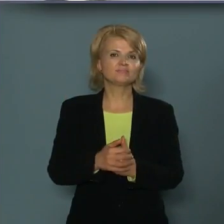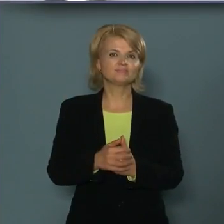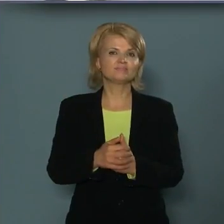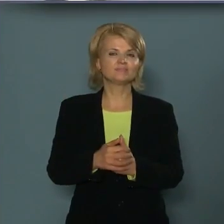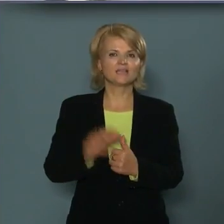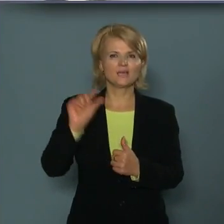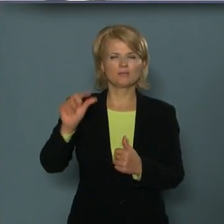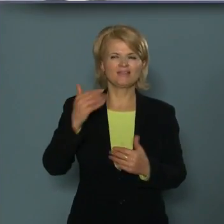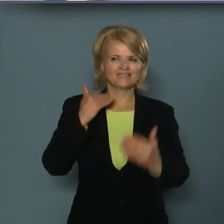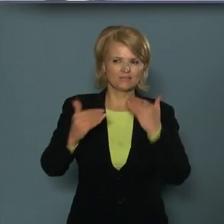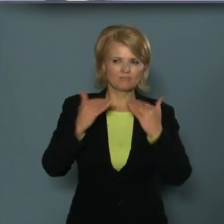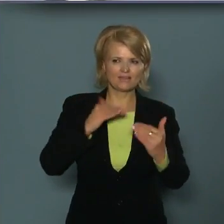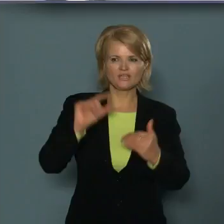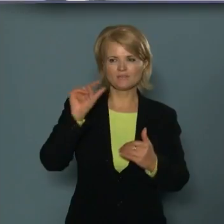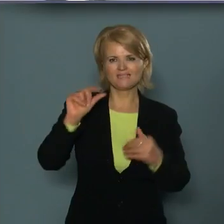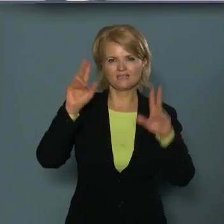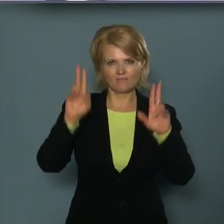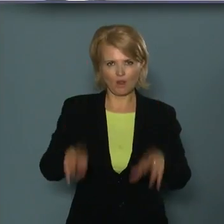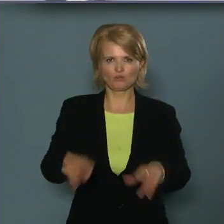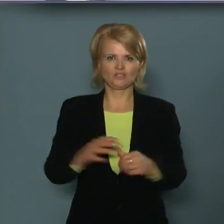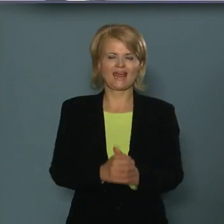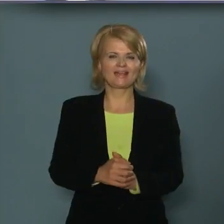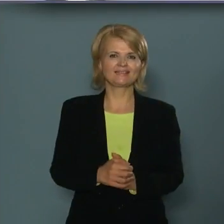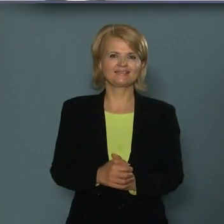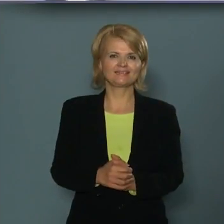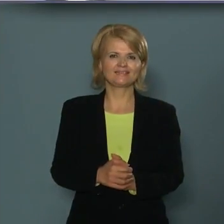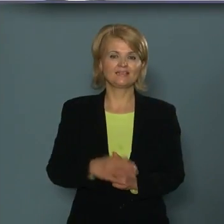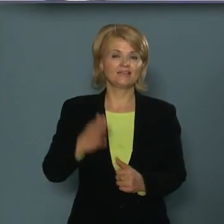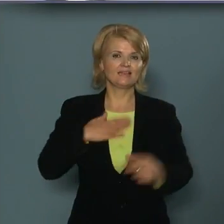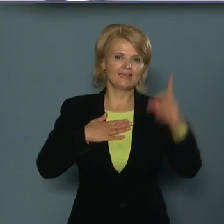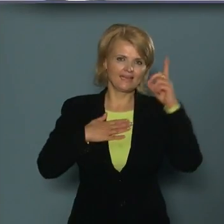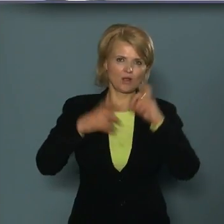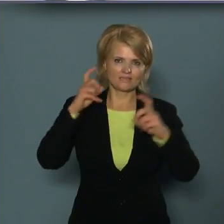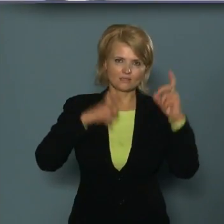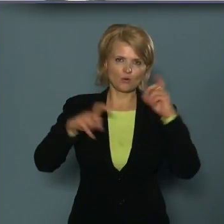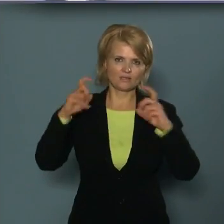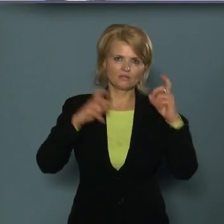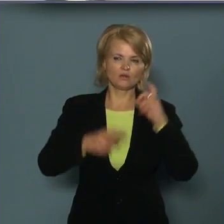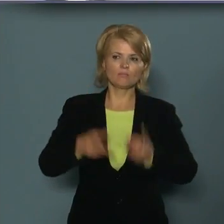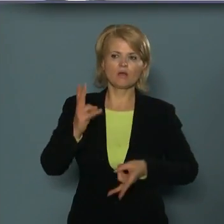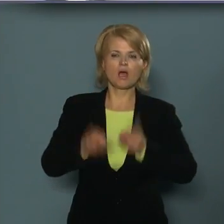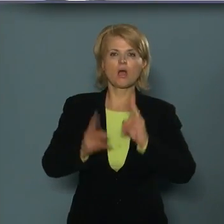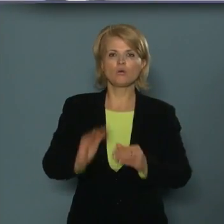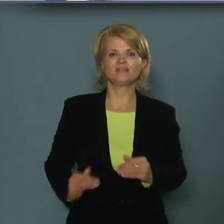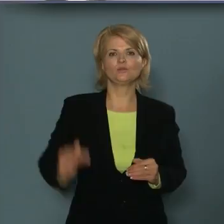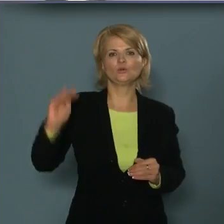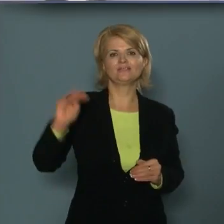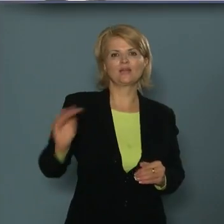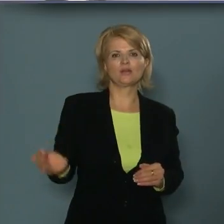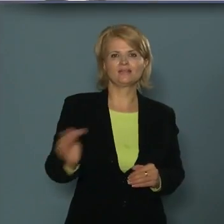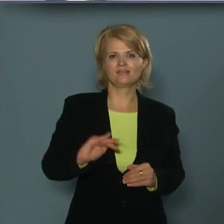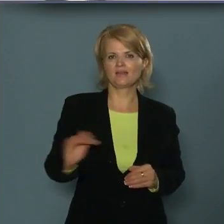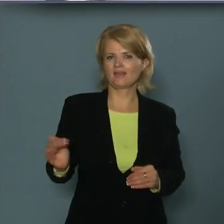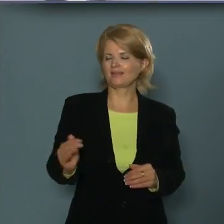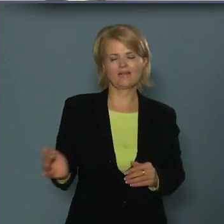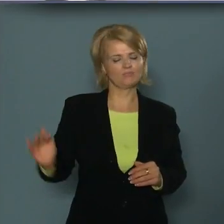a történet pedig egy kicsit mesebeli, kicsit valóságos. Én azt gondolom, hogy ahogy nőttek a gyerekek, szóval